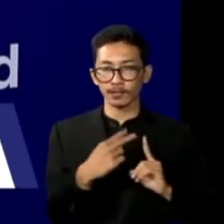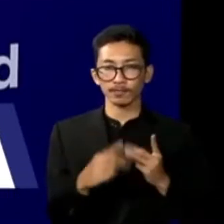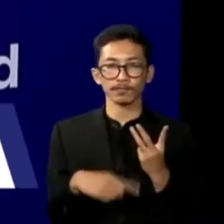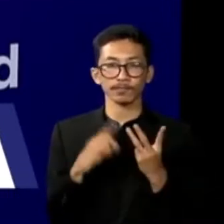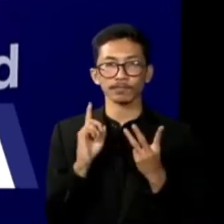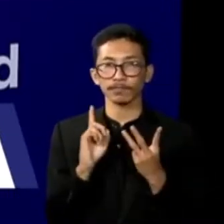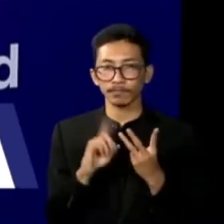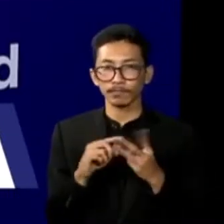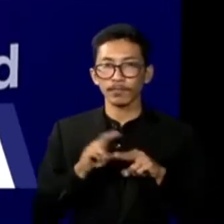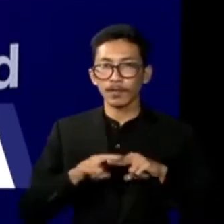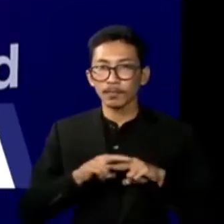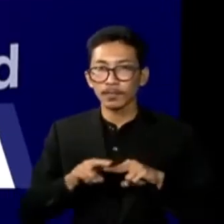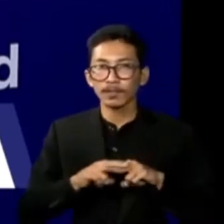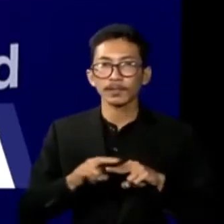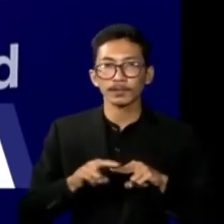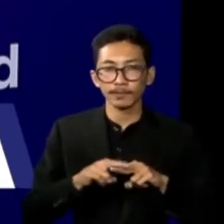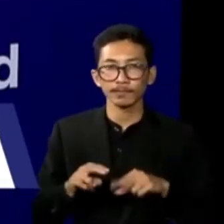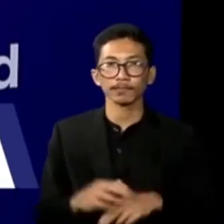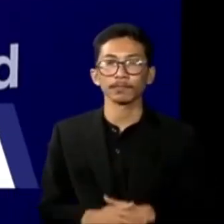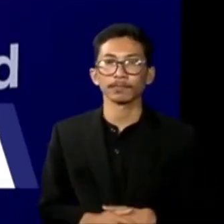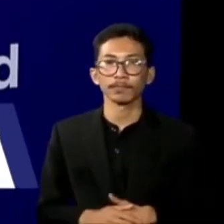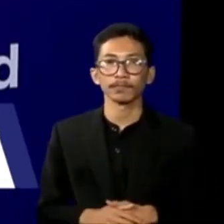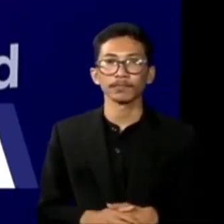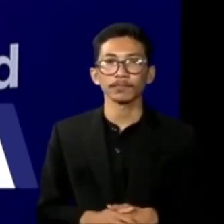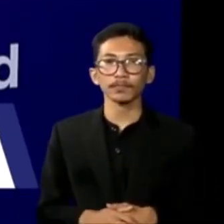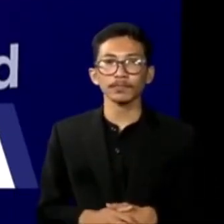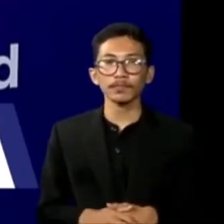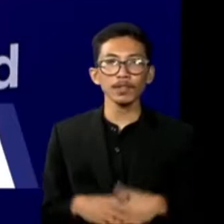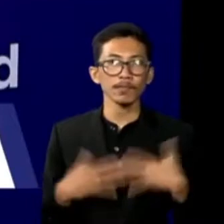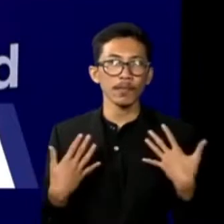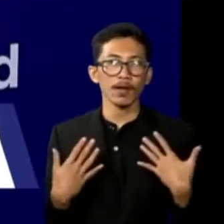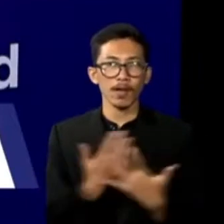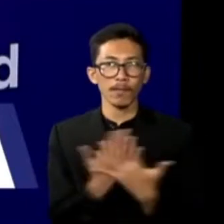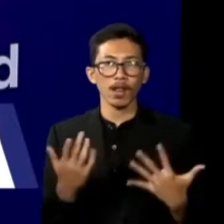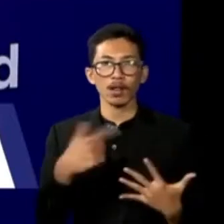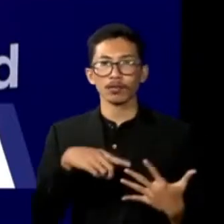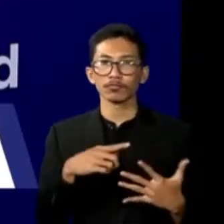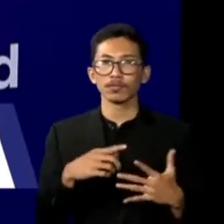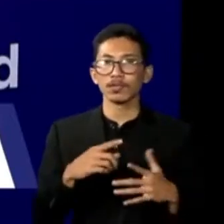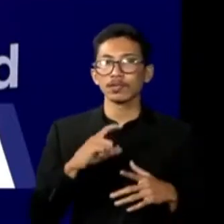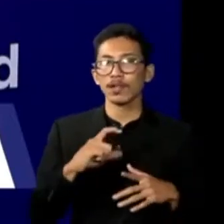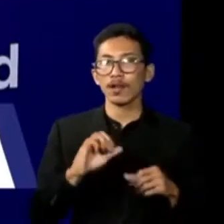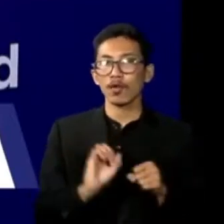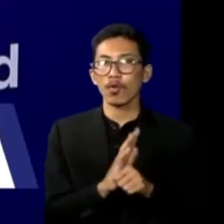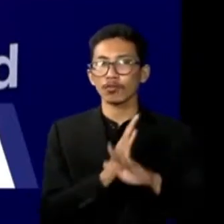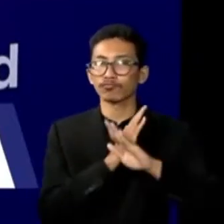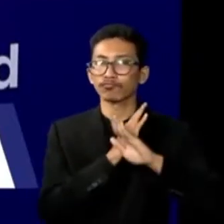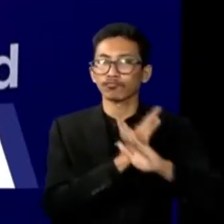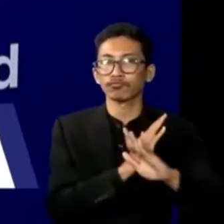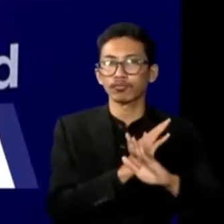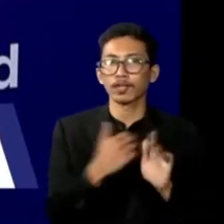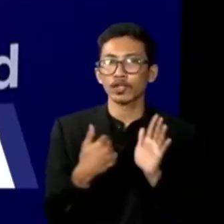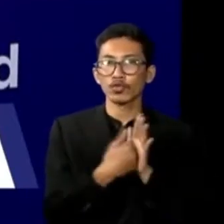treatment dengan negara jika merasa ada gejala lantas Bagaimana masyarakat dapat berperan aktif menerapkan prosedur 3tech